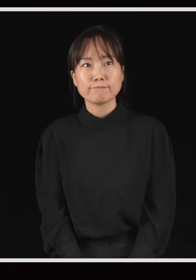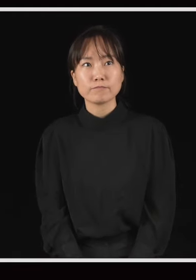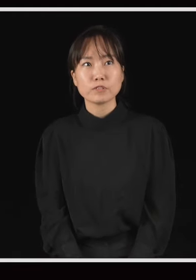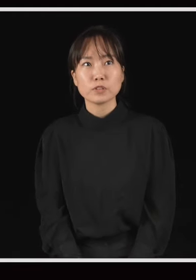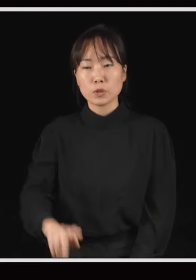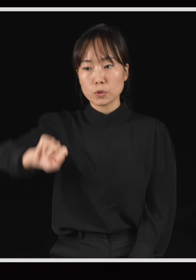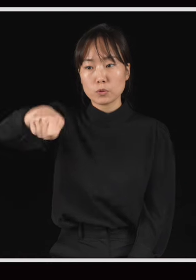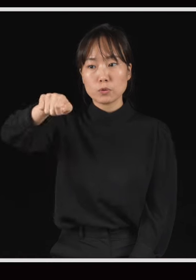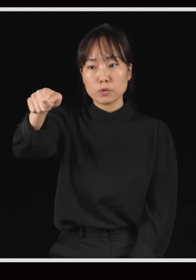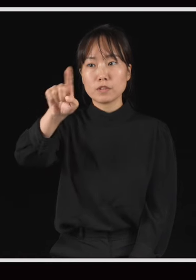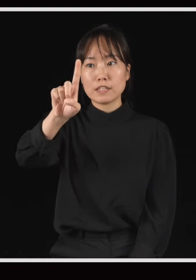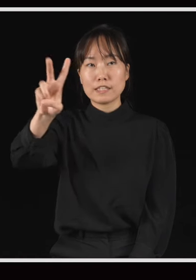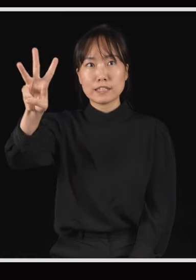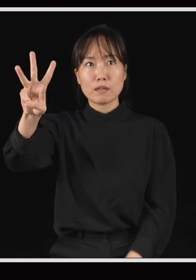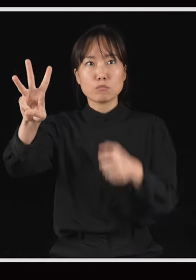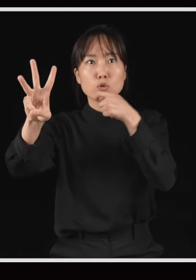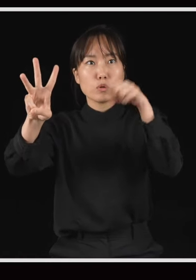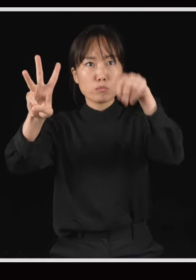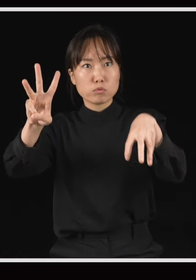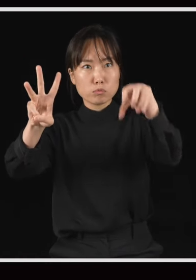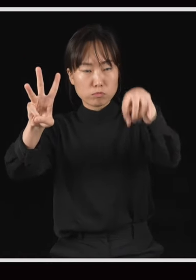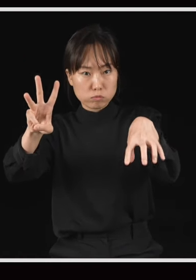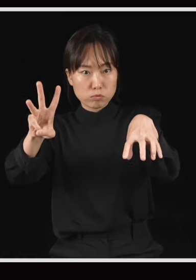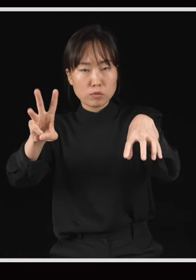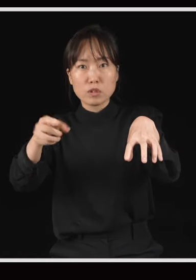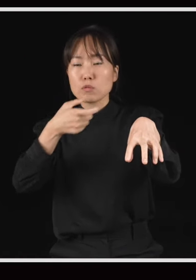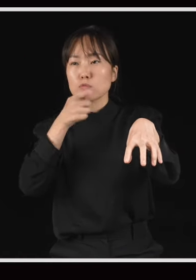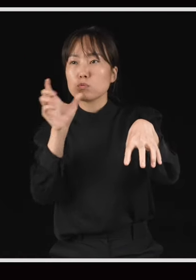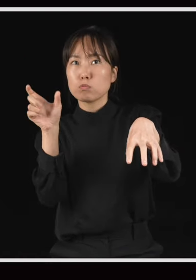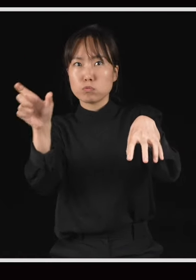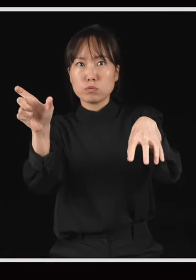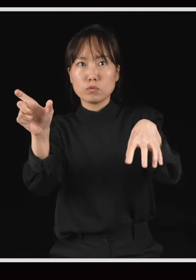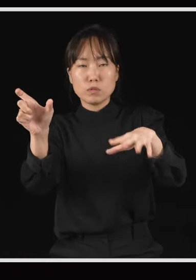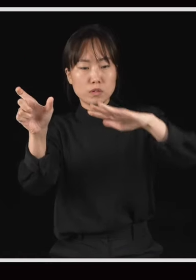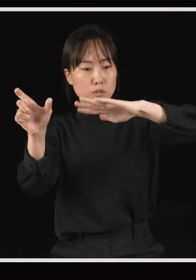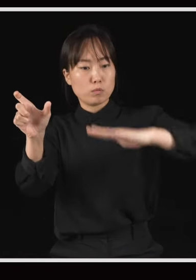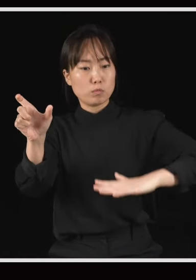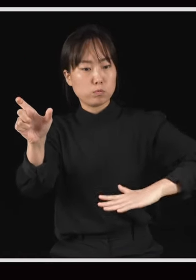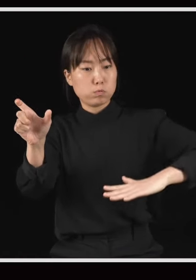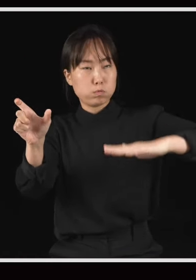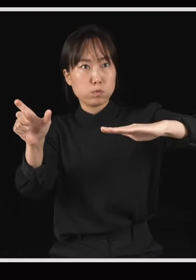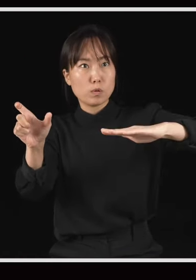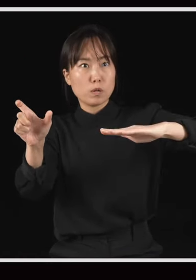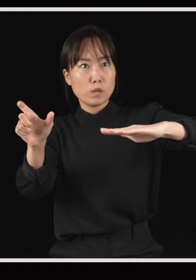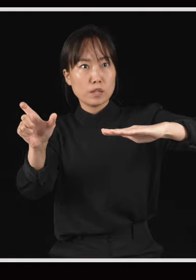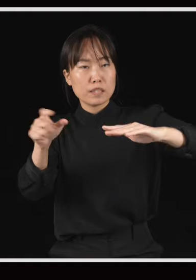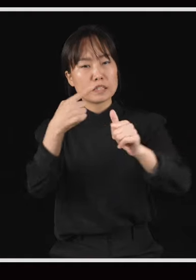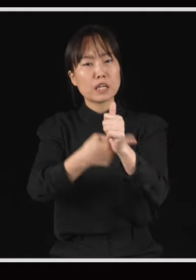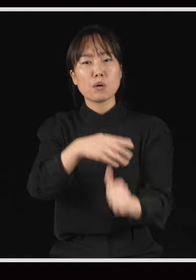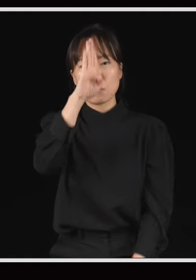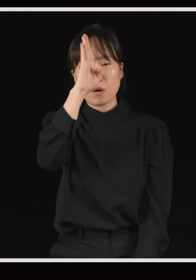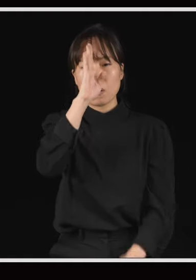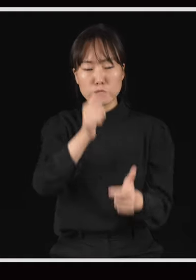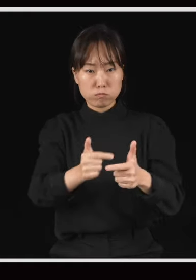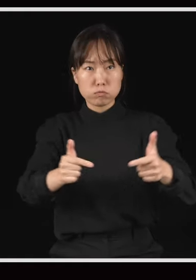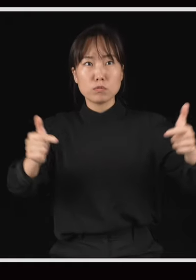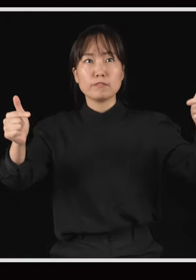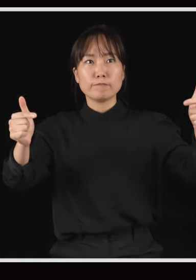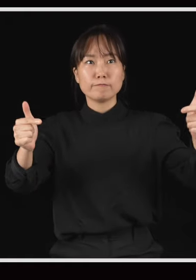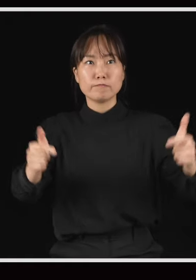수도꼭지 3개에서 물이 이렇게 나옵니다. 물이 쌓여서 어느 정도 이상 레벨이 되면 몸의 고장률이 많이 높아지는